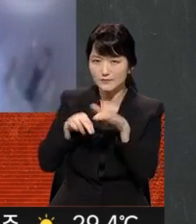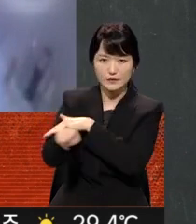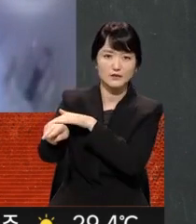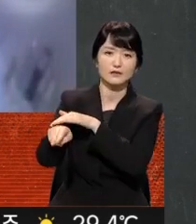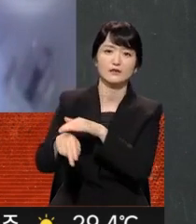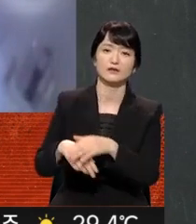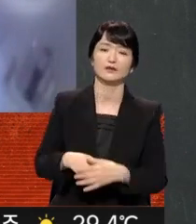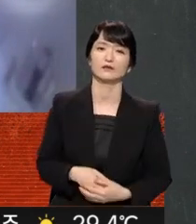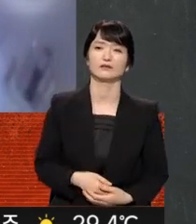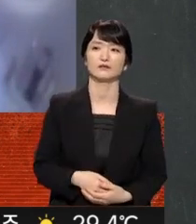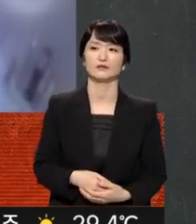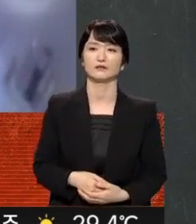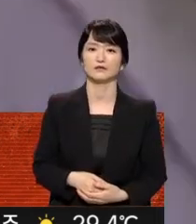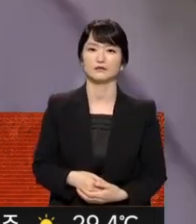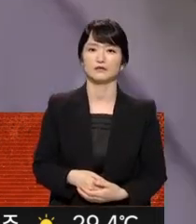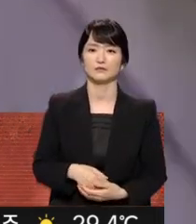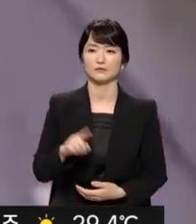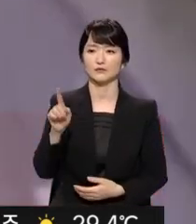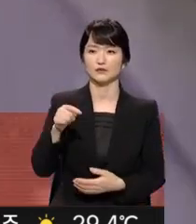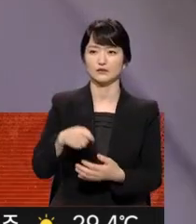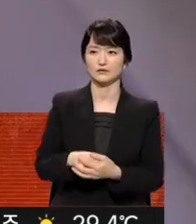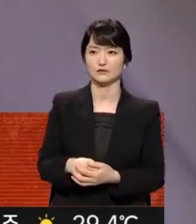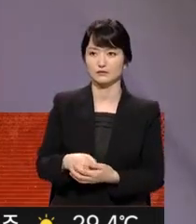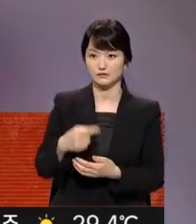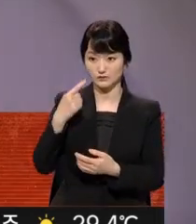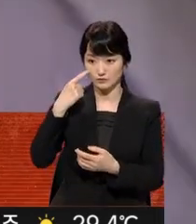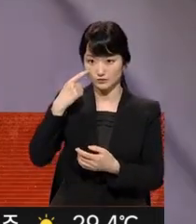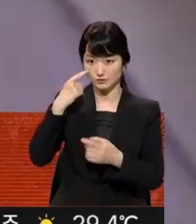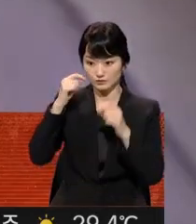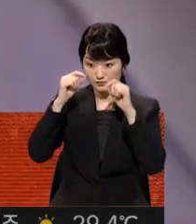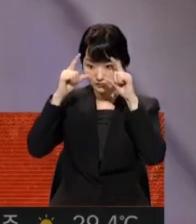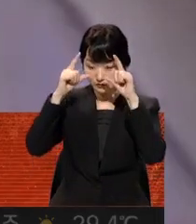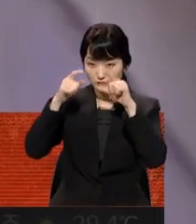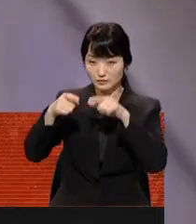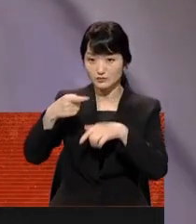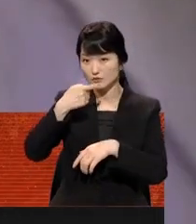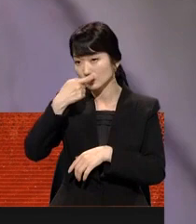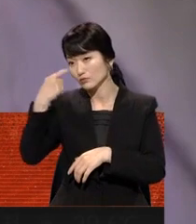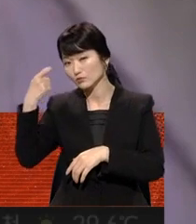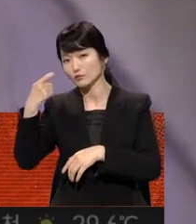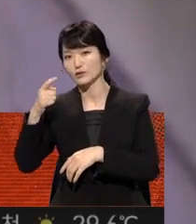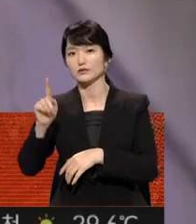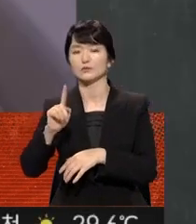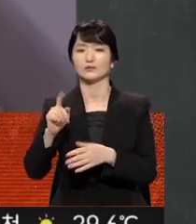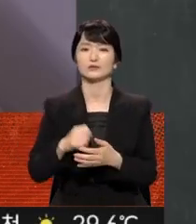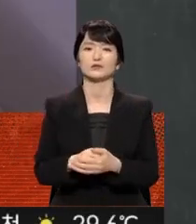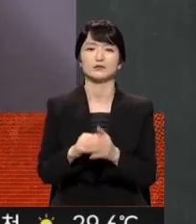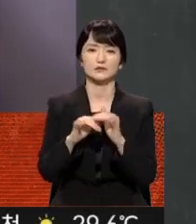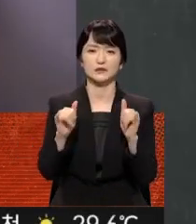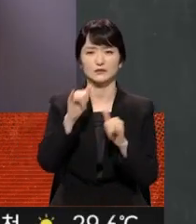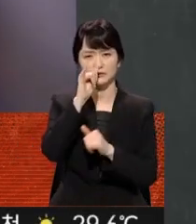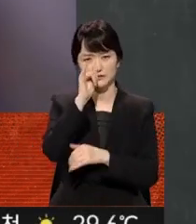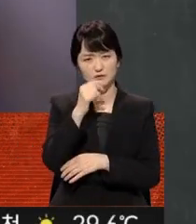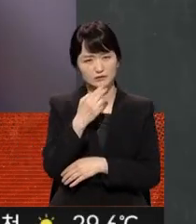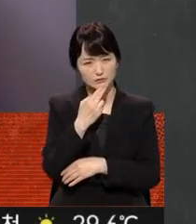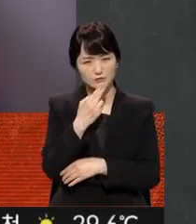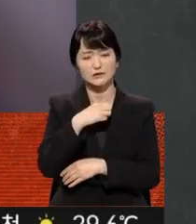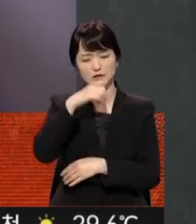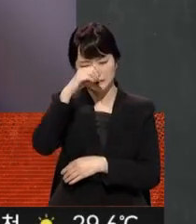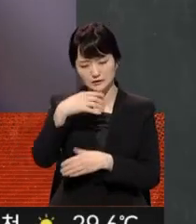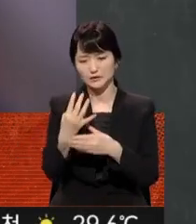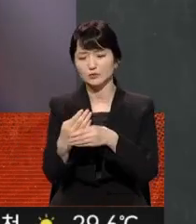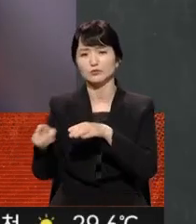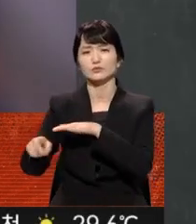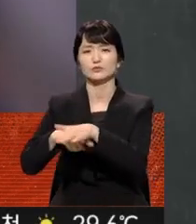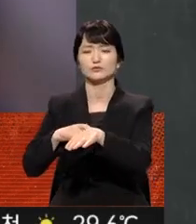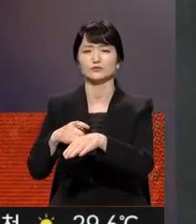친 겁니다. 진짜 눈 뜨고 코 베인다는 말이 이걸 두고 하는 말 같은데 진짜 사람이 있든 없든 그냥 막 가져갑니다,